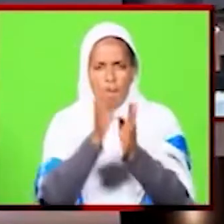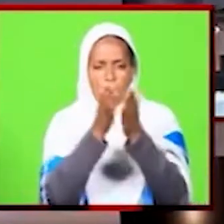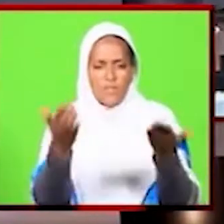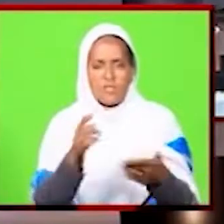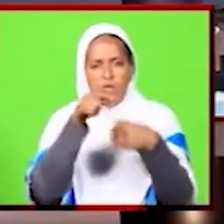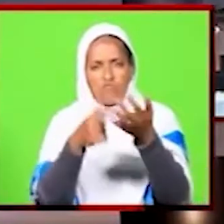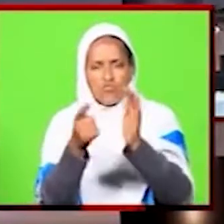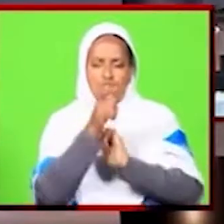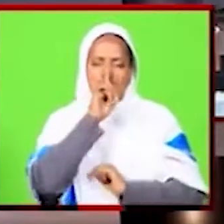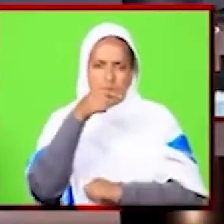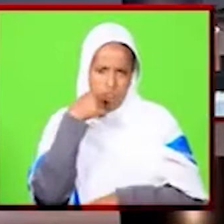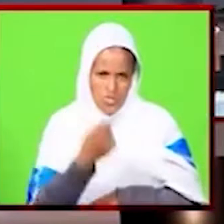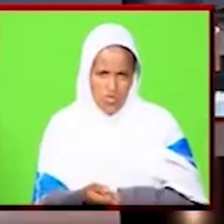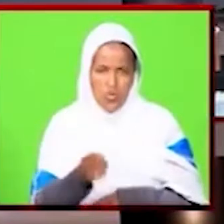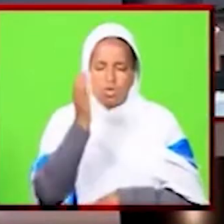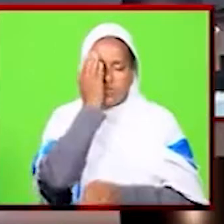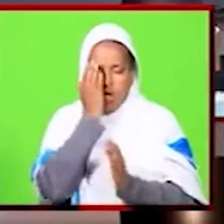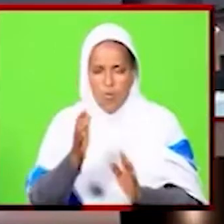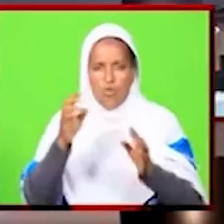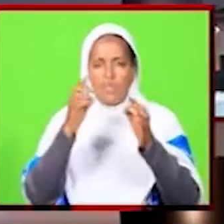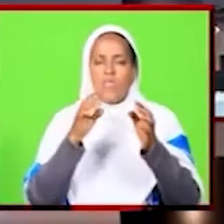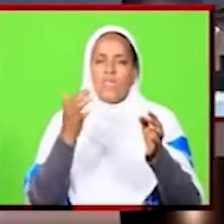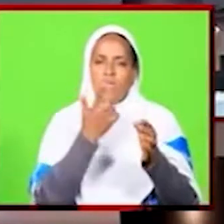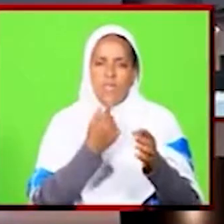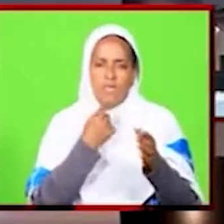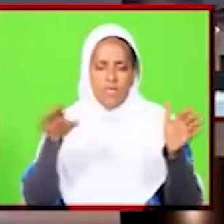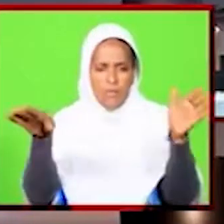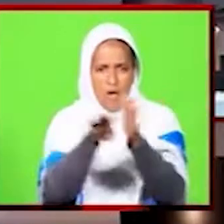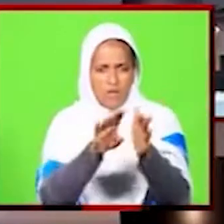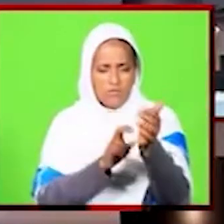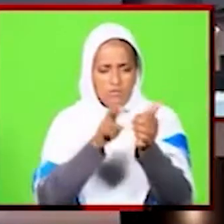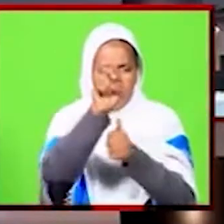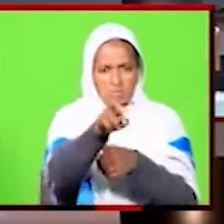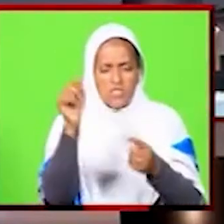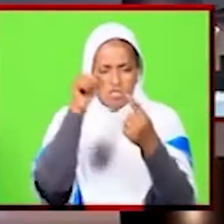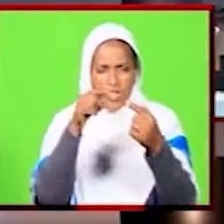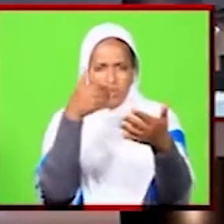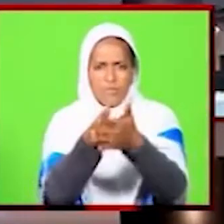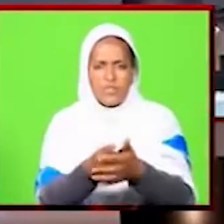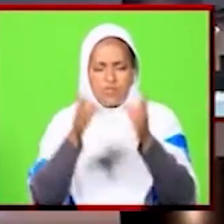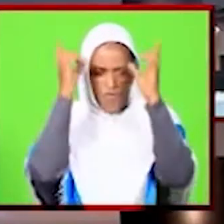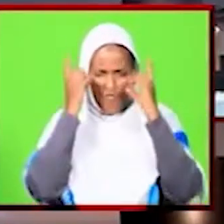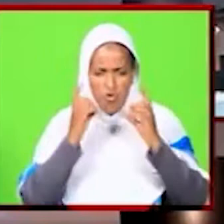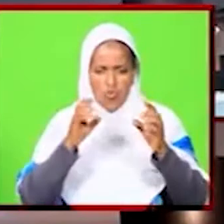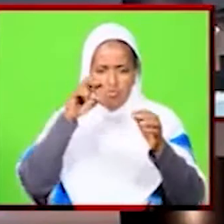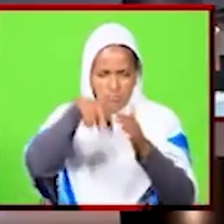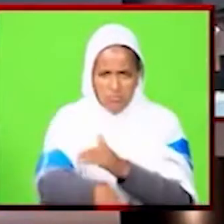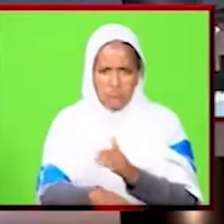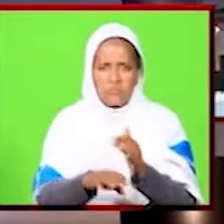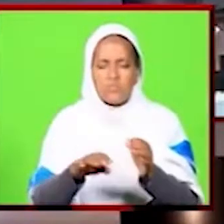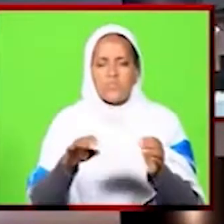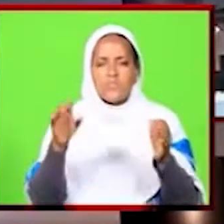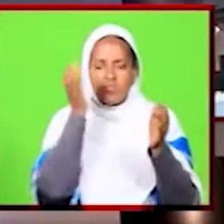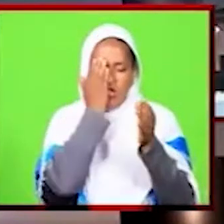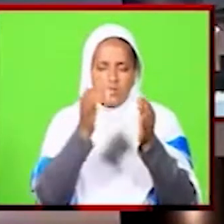እውነትነቱ ግልጥ ብሎ የሚገኝ መጽሐፍ ስለሆነ ነው እውነት ነው የምንለው። እስራኤላውያን ቀይ ባህርን ስለመሻገራቸው እስከ ቅርብ ጊዜ ድረስ ብዙ ሰዎች ፈርዖን